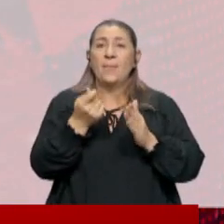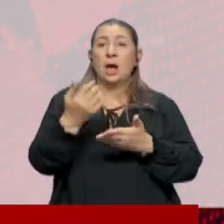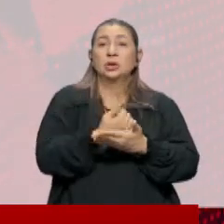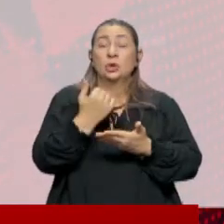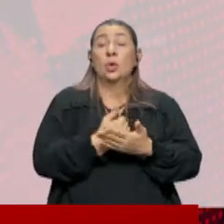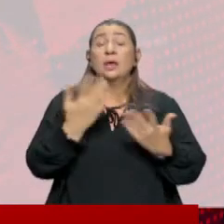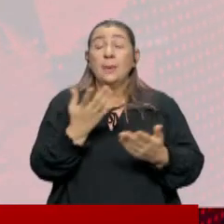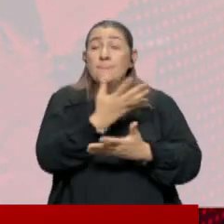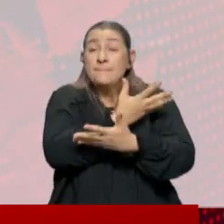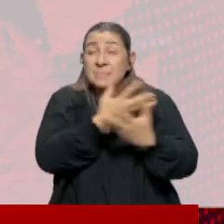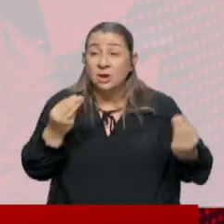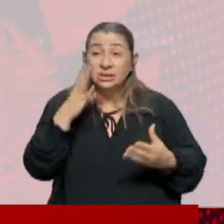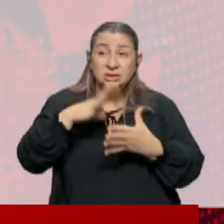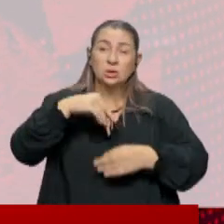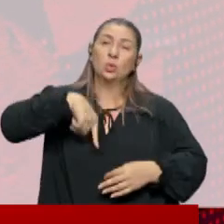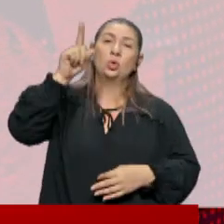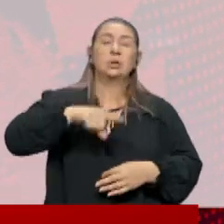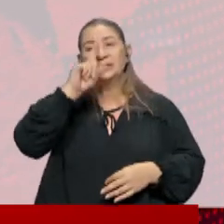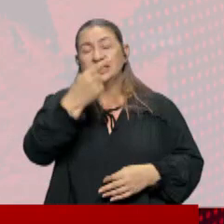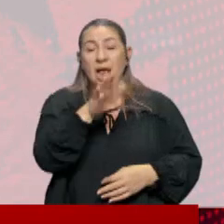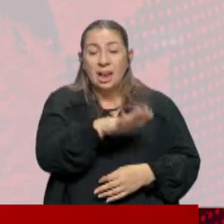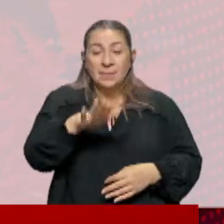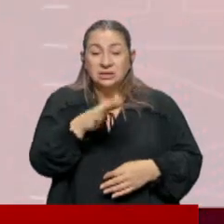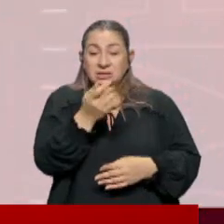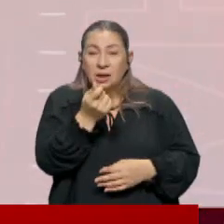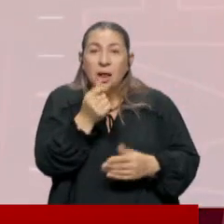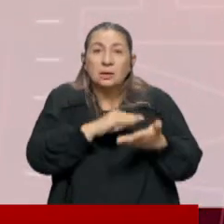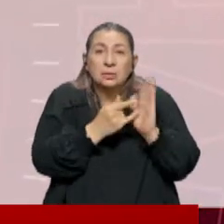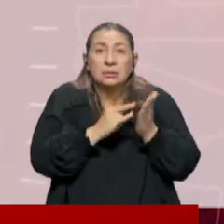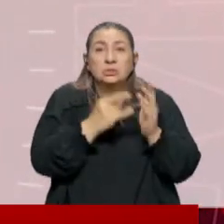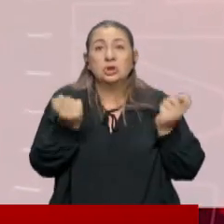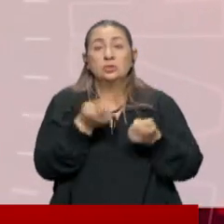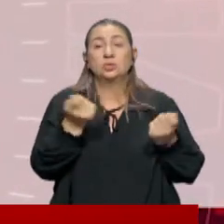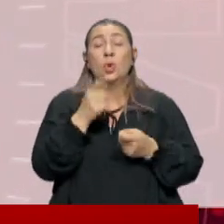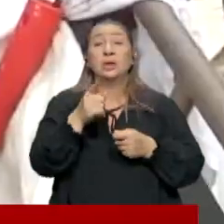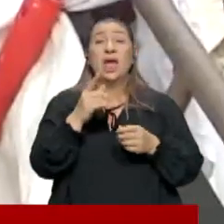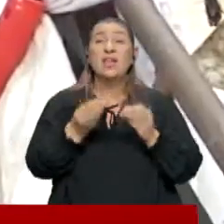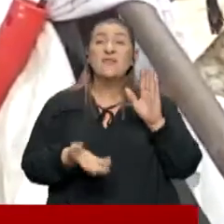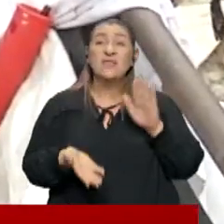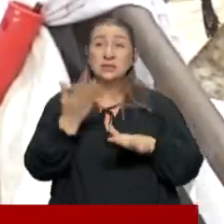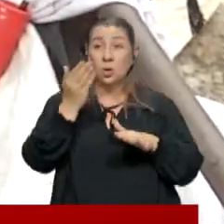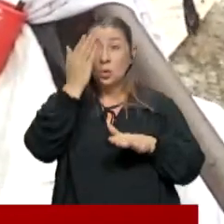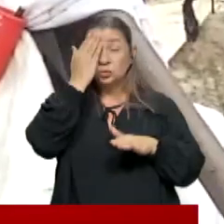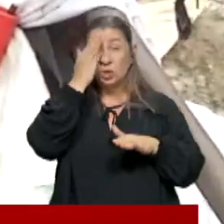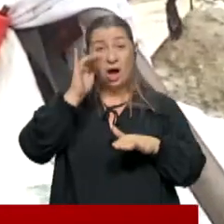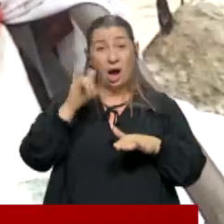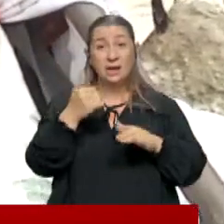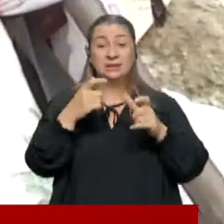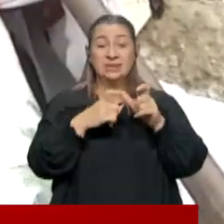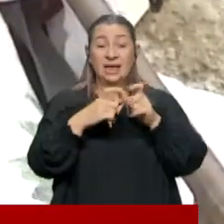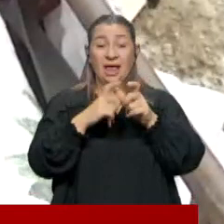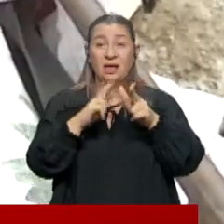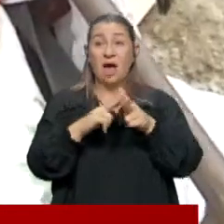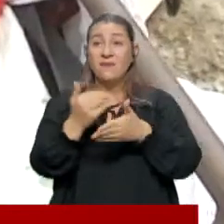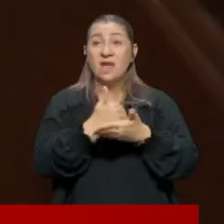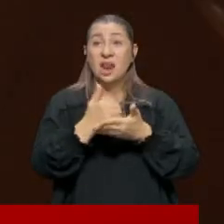giriyor. Yani milyonlarca kişi günlük sadece 55 lirayla yaşamaya çalışıyor. O da en fazla. Yoksulluğun boyutunu SGK